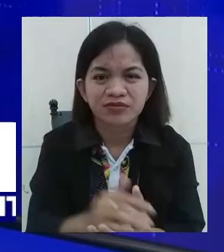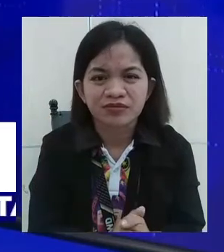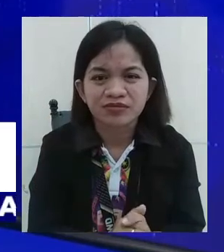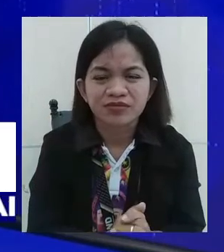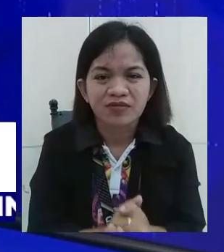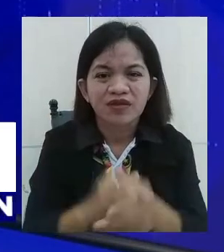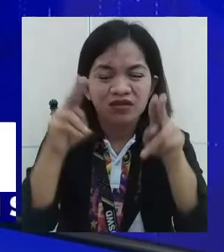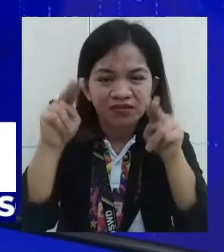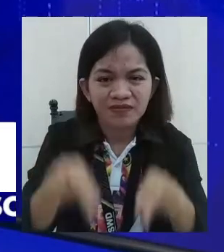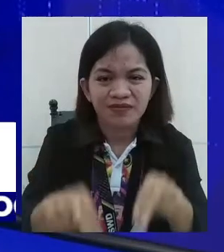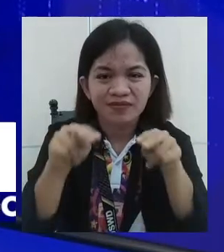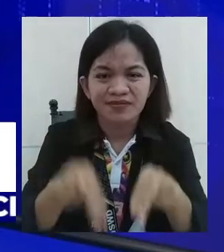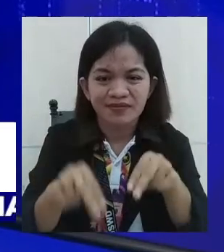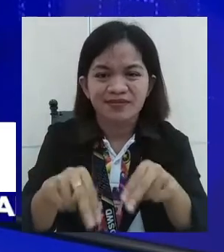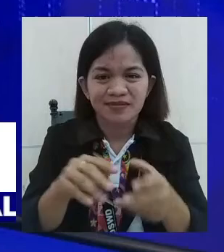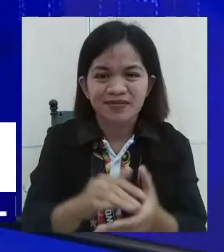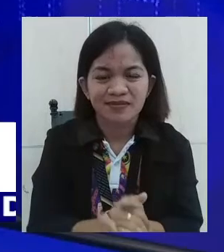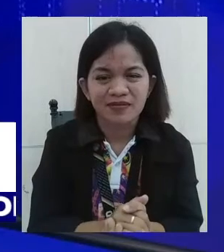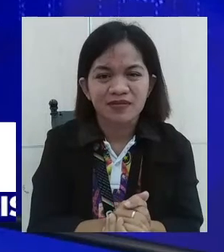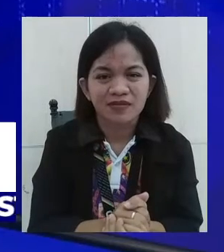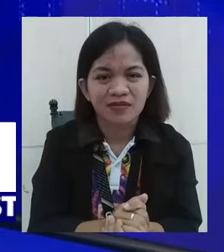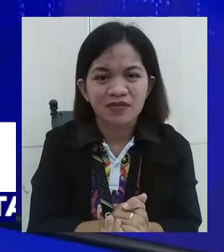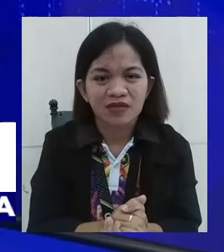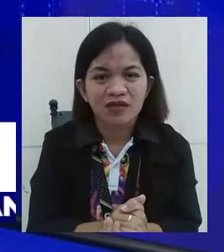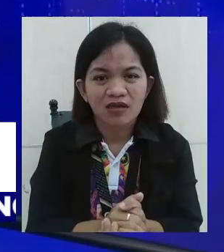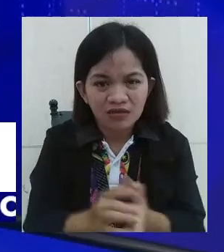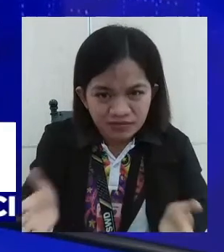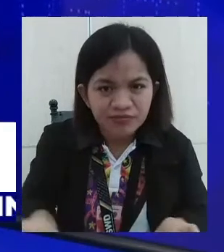kailangan natin i-push, itulak ang ating